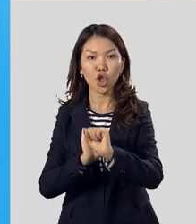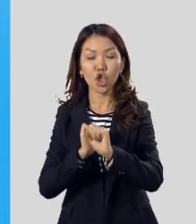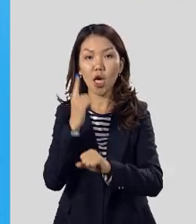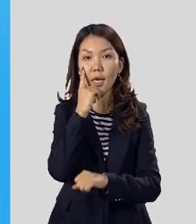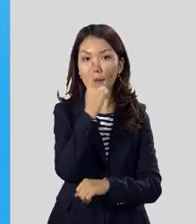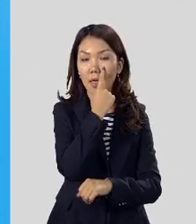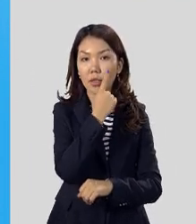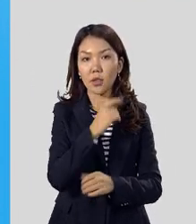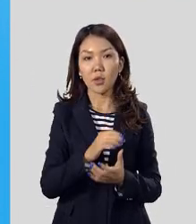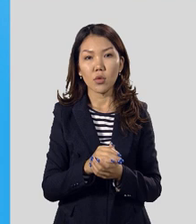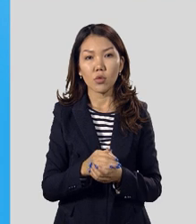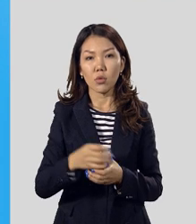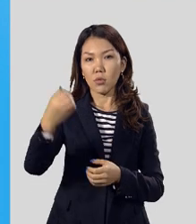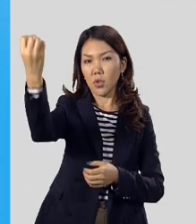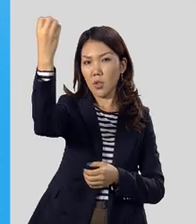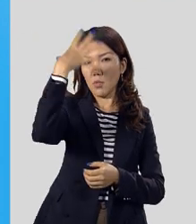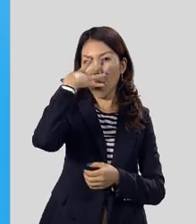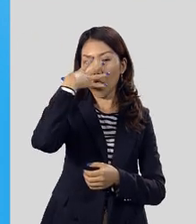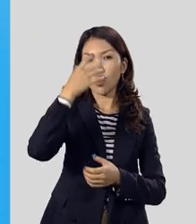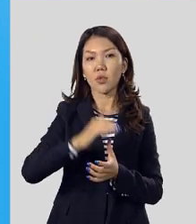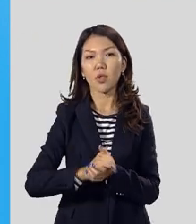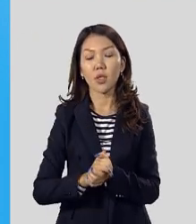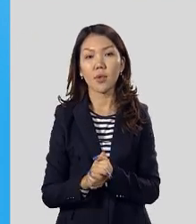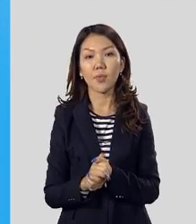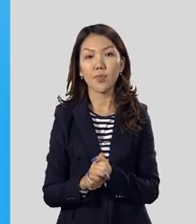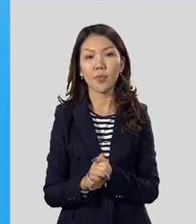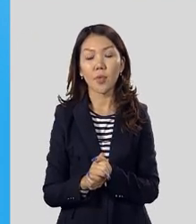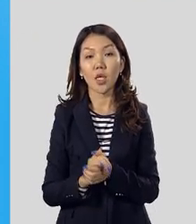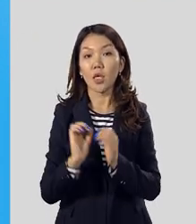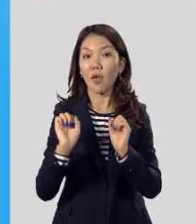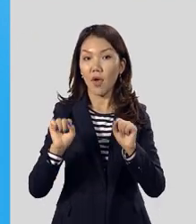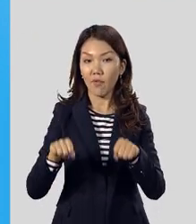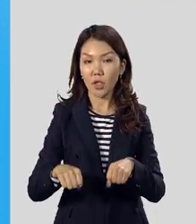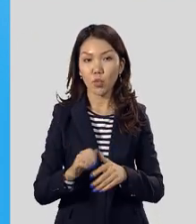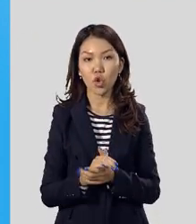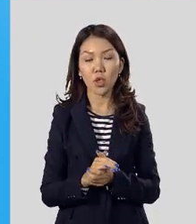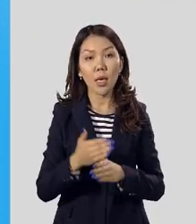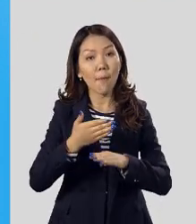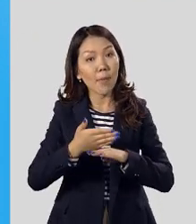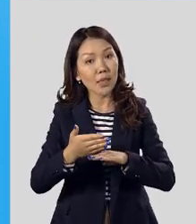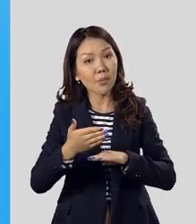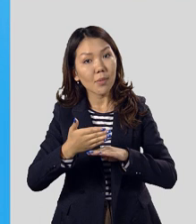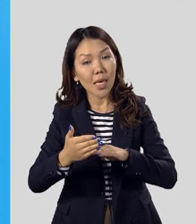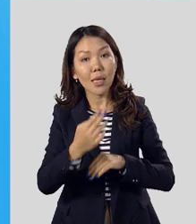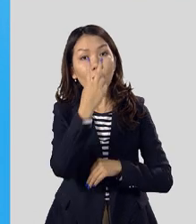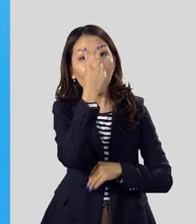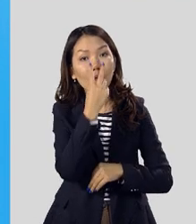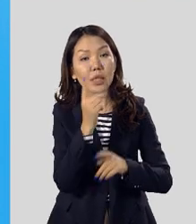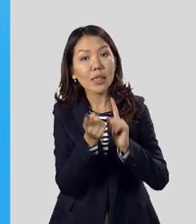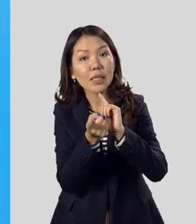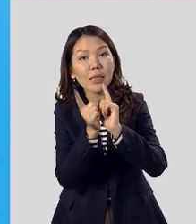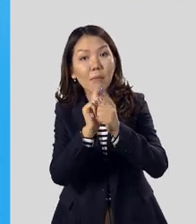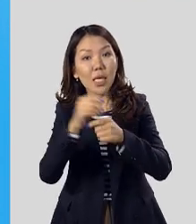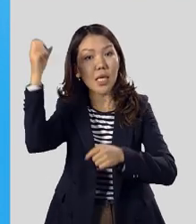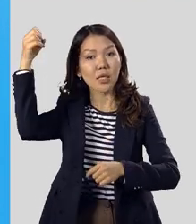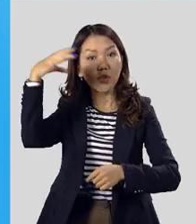глаза от слепящего света и давая им возможность постепенно привыкнуть к смене